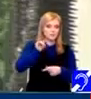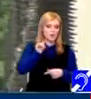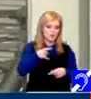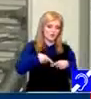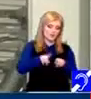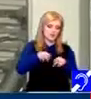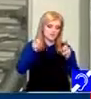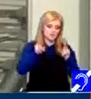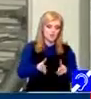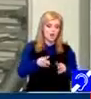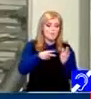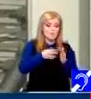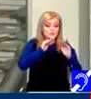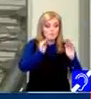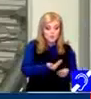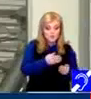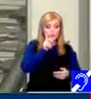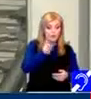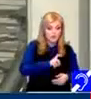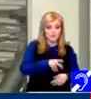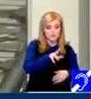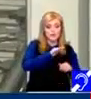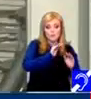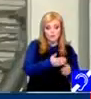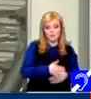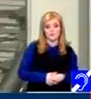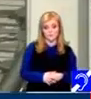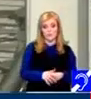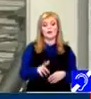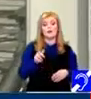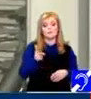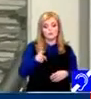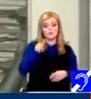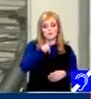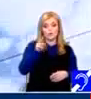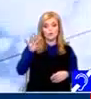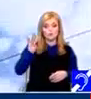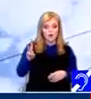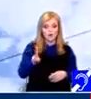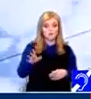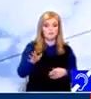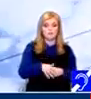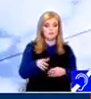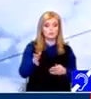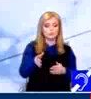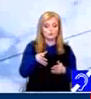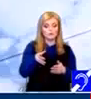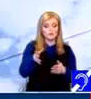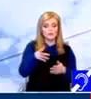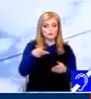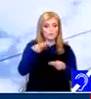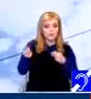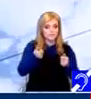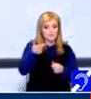mai mic pentru achiziția energiei electrice nu este deloc chiar așa de mic. Și asta pentru că centrala de la Cuciurgan nu plătește materia prima, adică